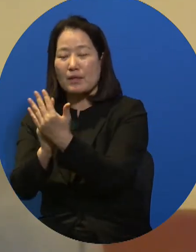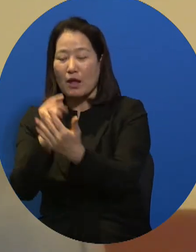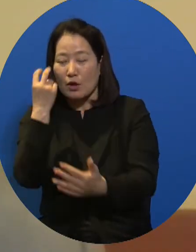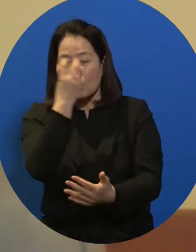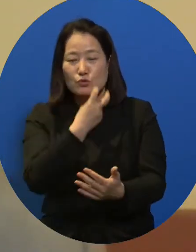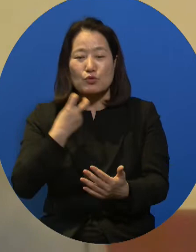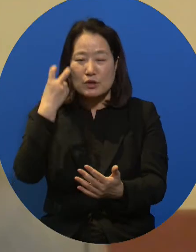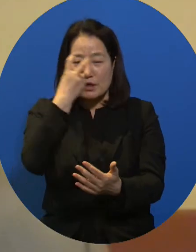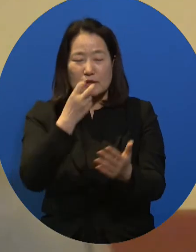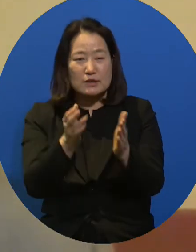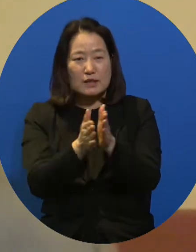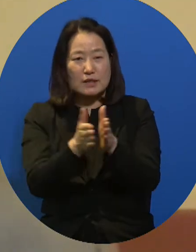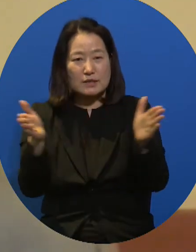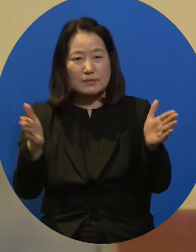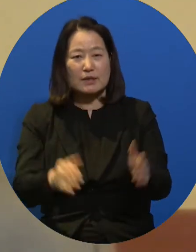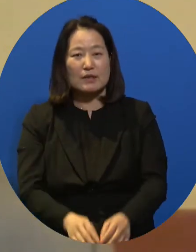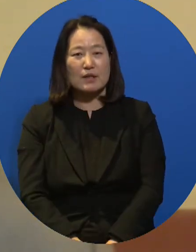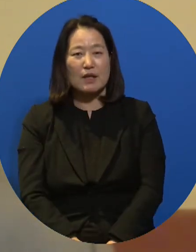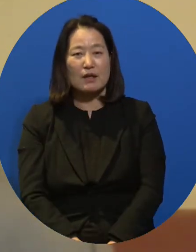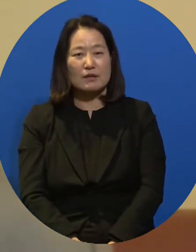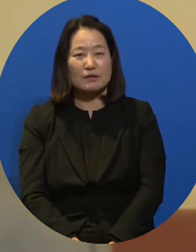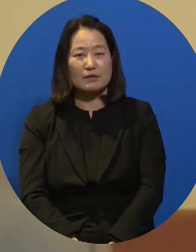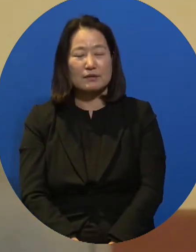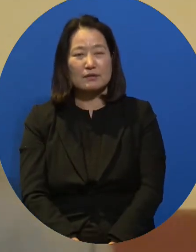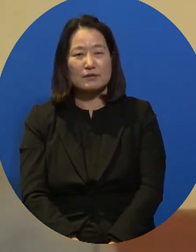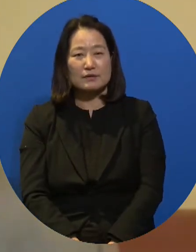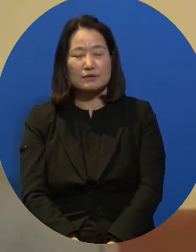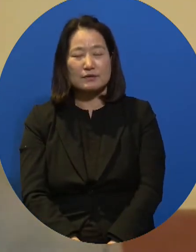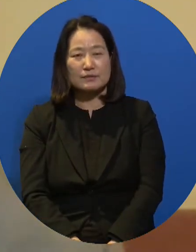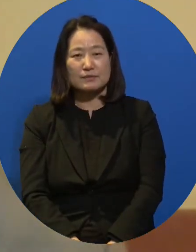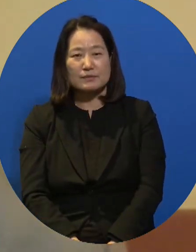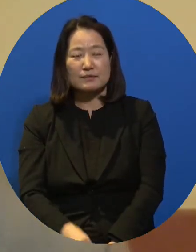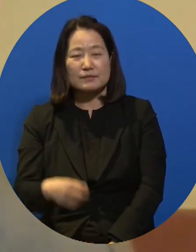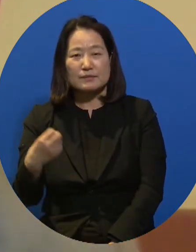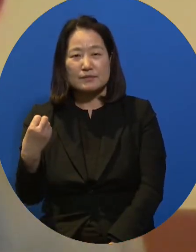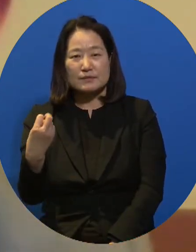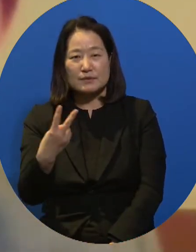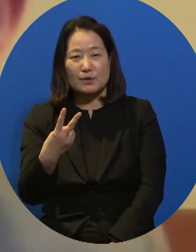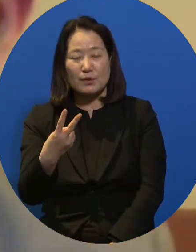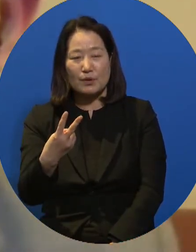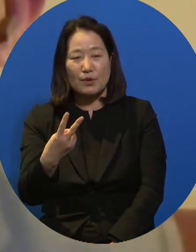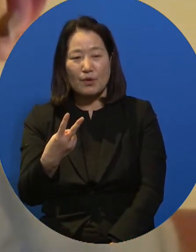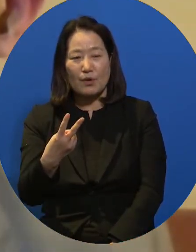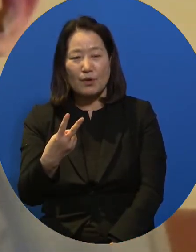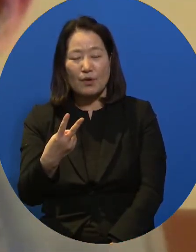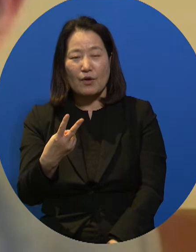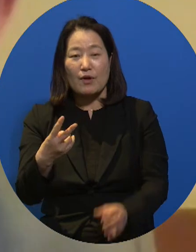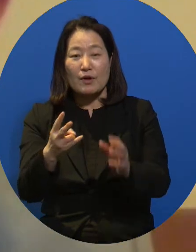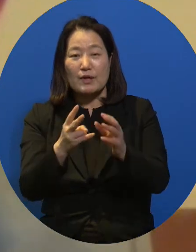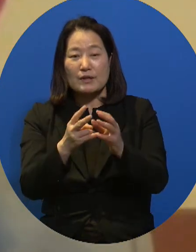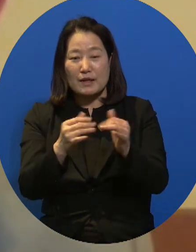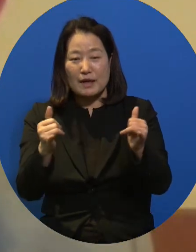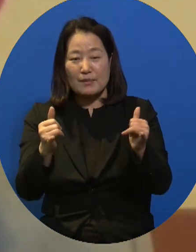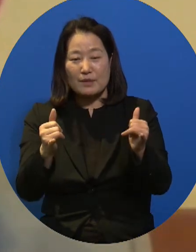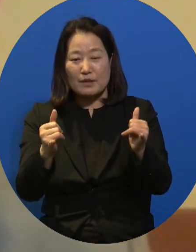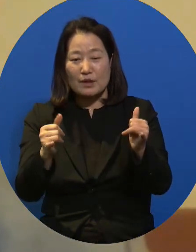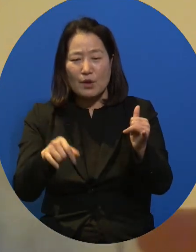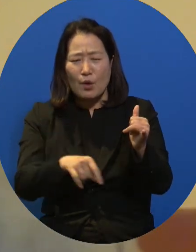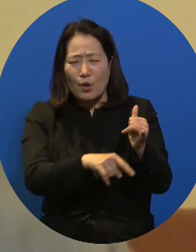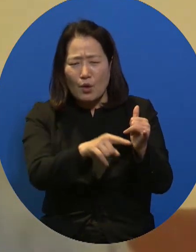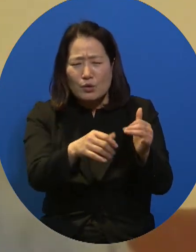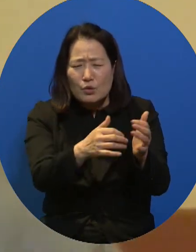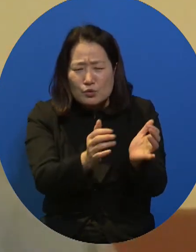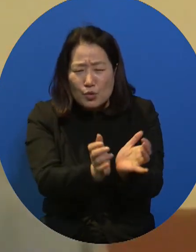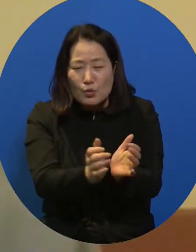조사를 했습니다. 그리고 소규모로 여러 지역에서 계속 생겨나고